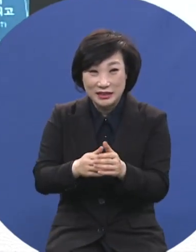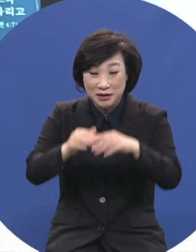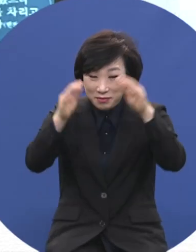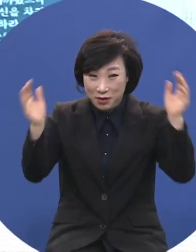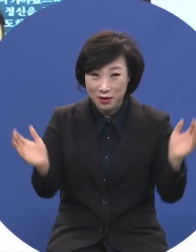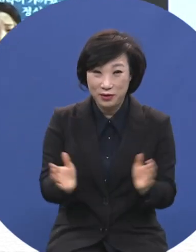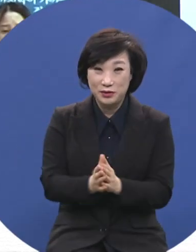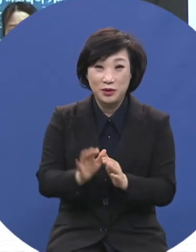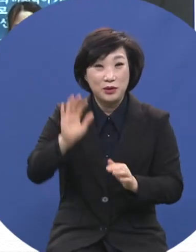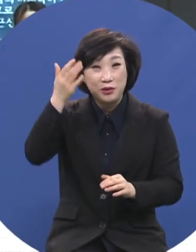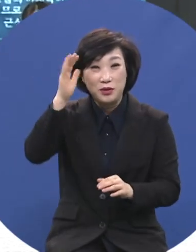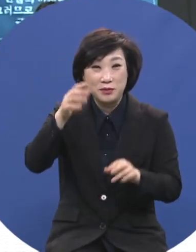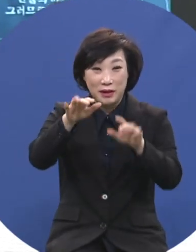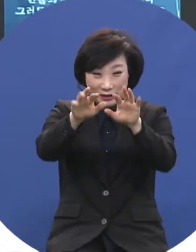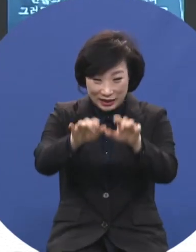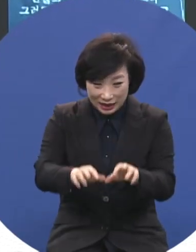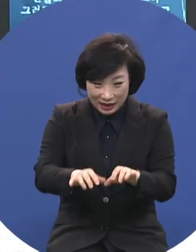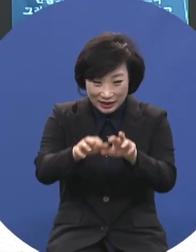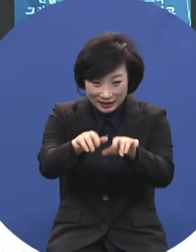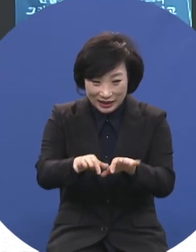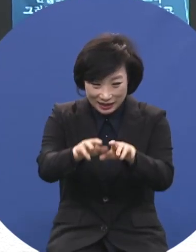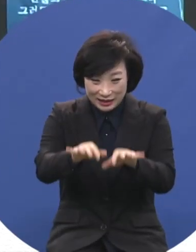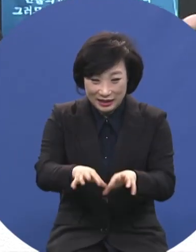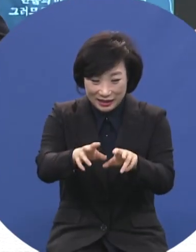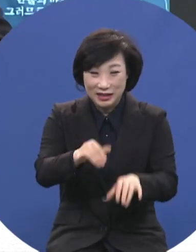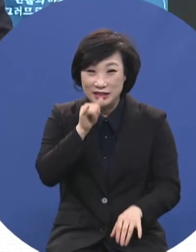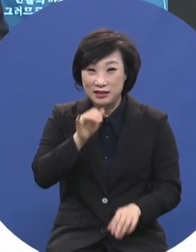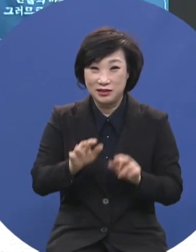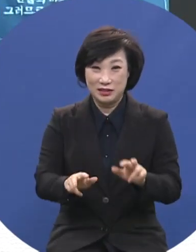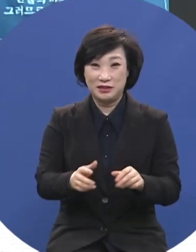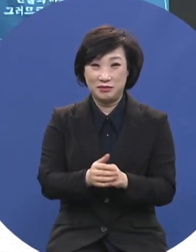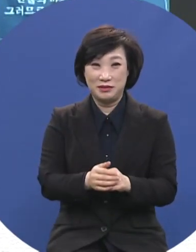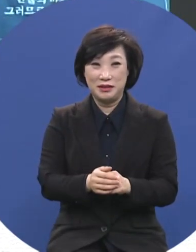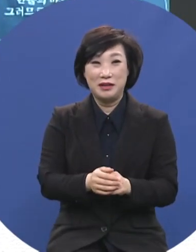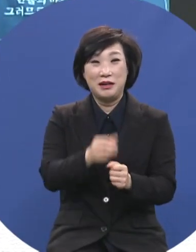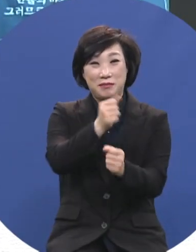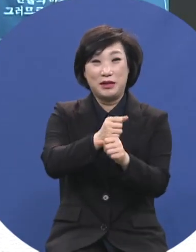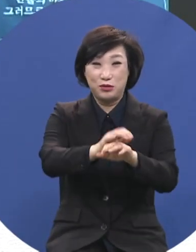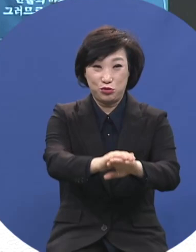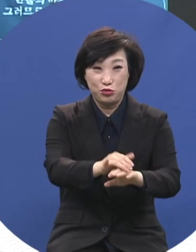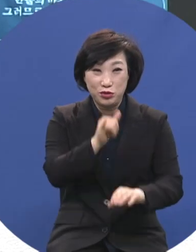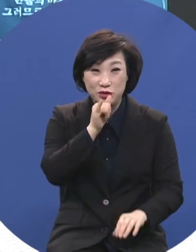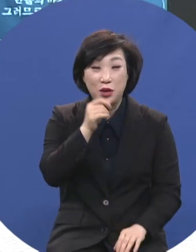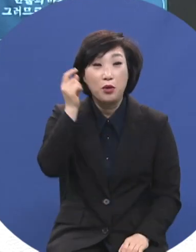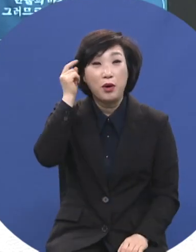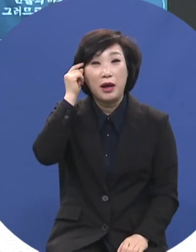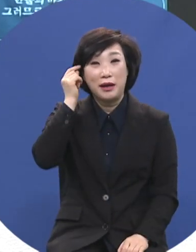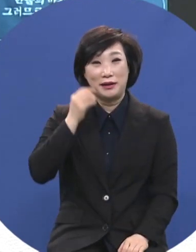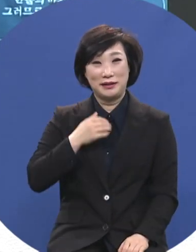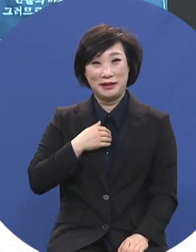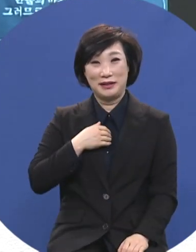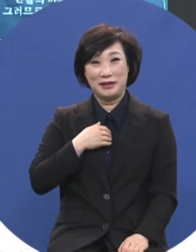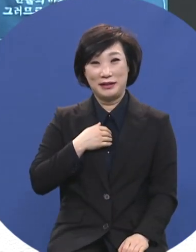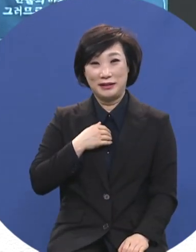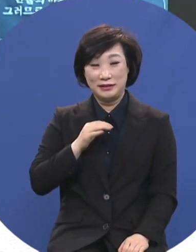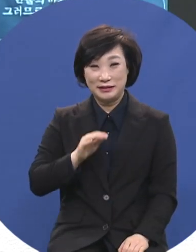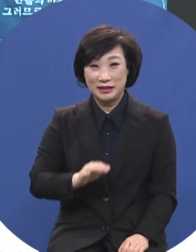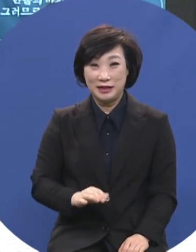전부 요새 타이핑해서 설교한 거 다 만들어서 지금 글 만들어 놓고 있어요. 왜 그러느냐?